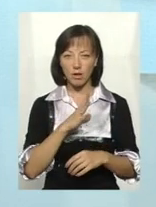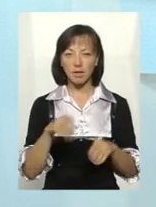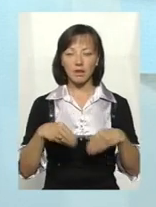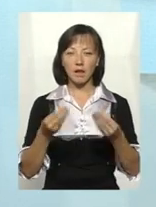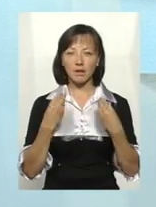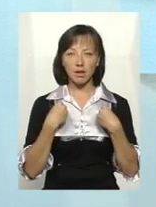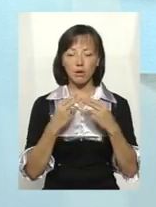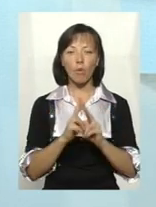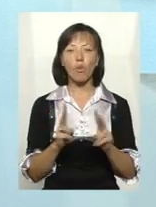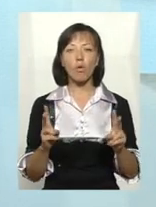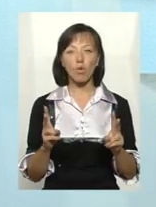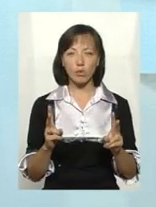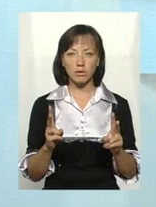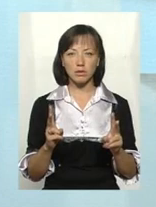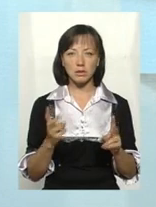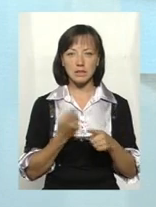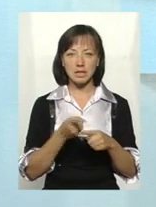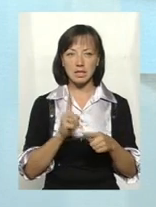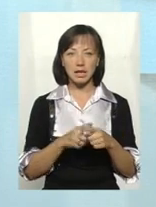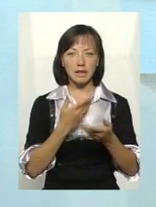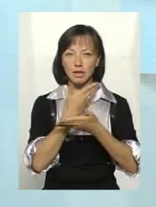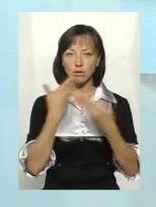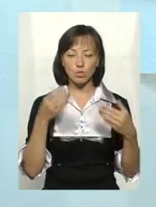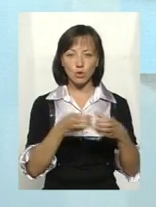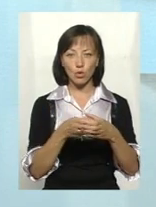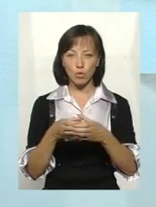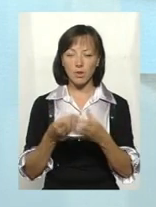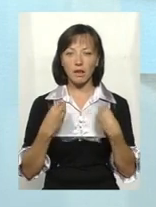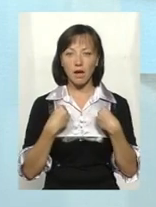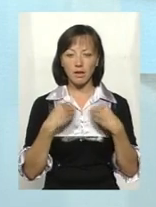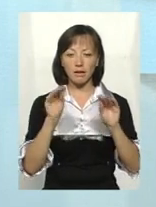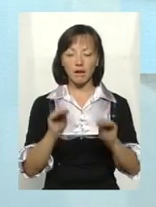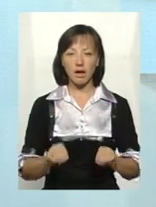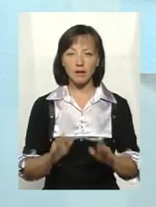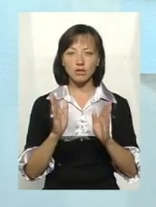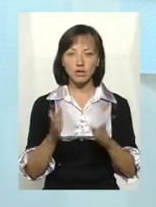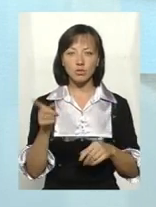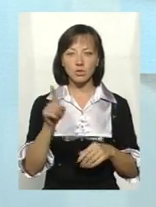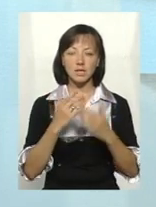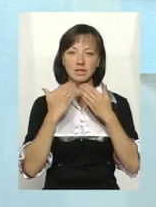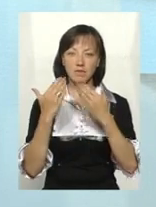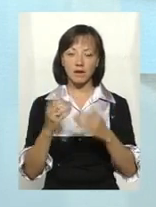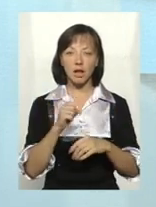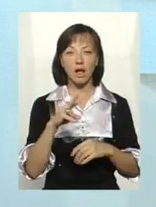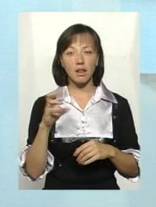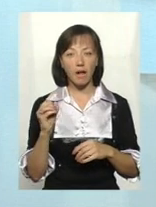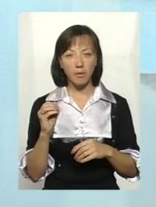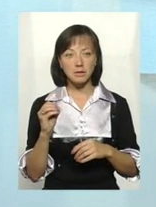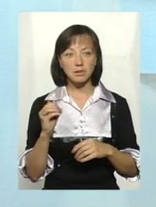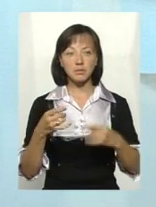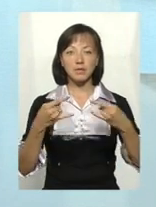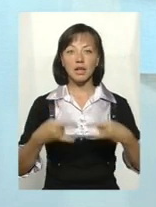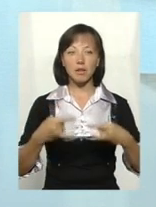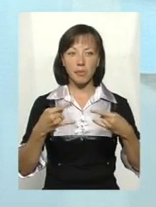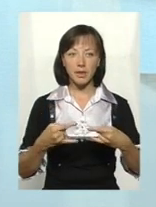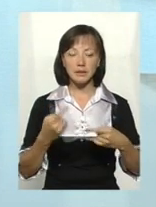надати нам листом на цих неіснуючі групи, дати нам дані, і лише тоді ми звернемося. Але телебачення